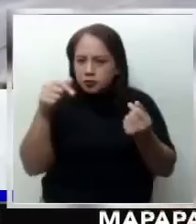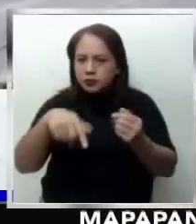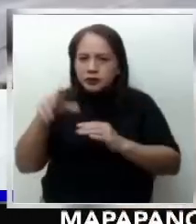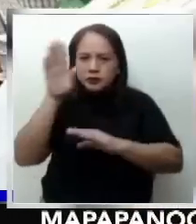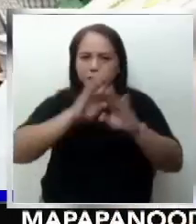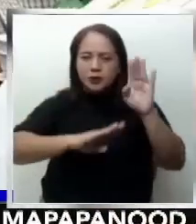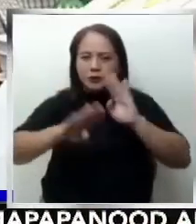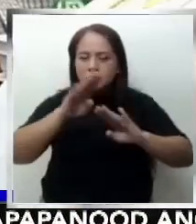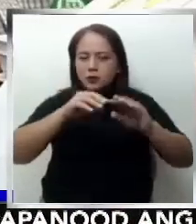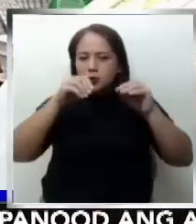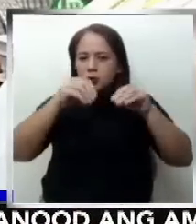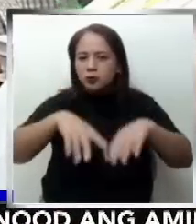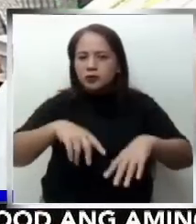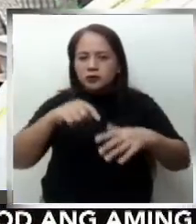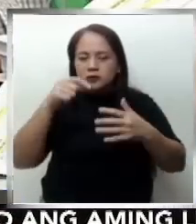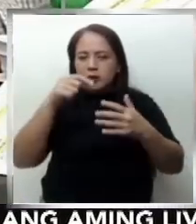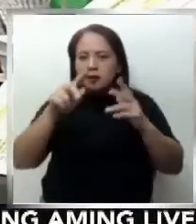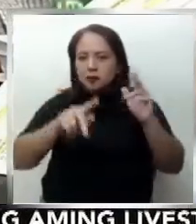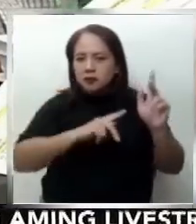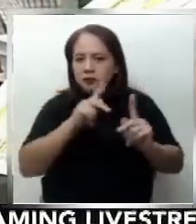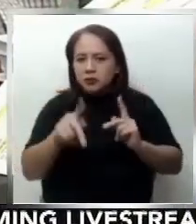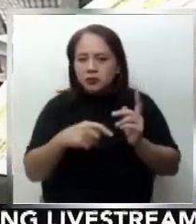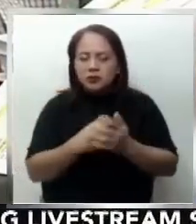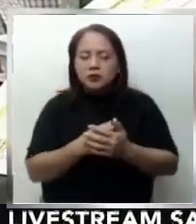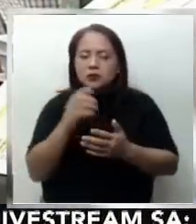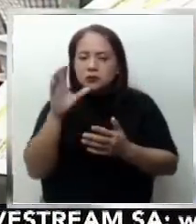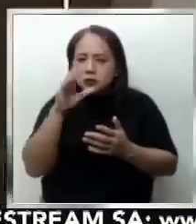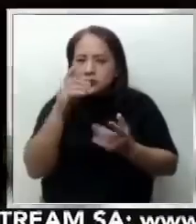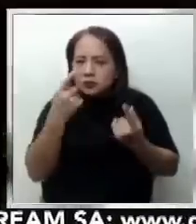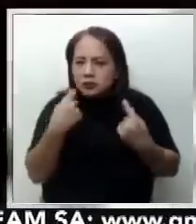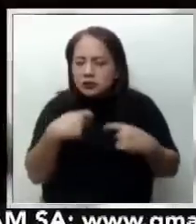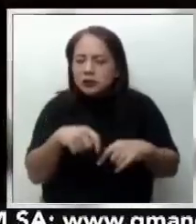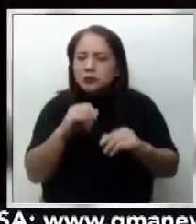nawawalan tao. Patuloy naming sinisikap na makuno ng panig si